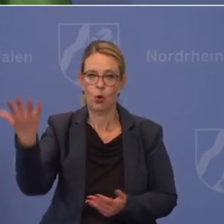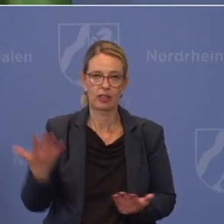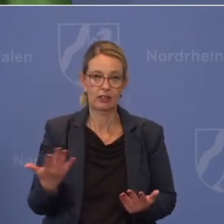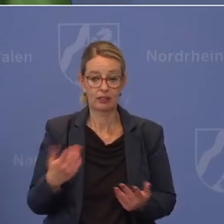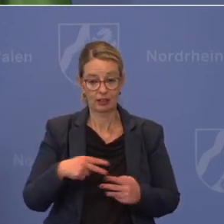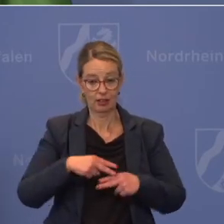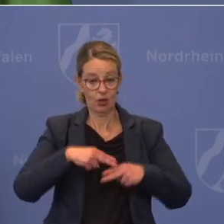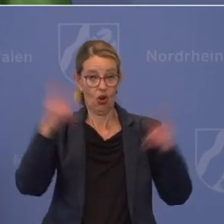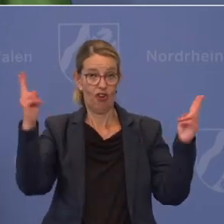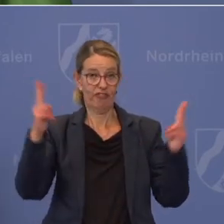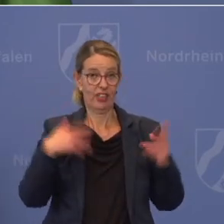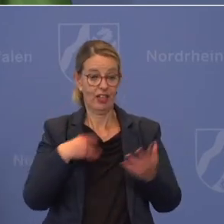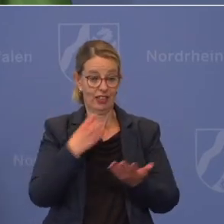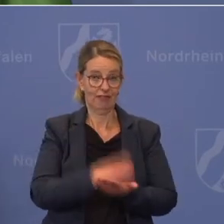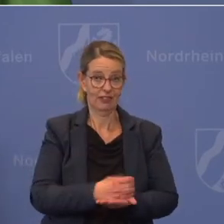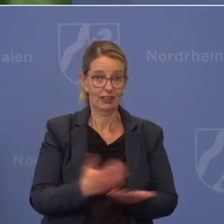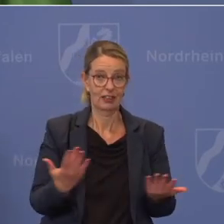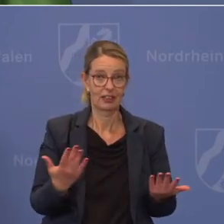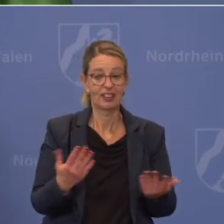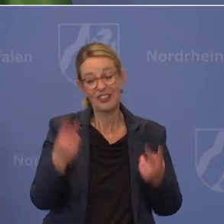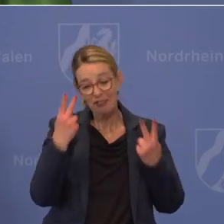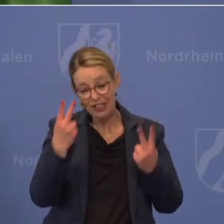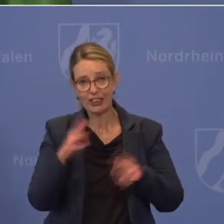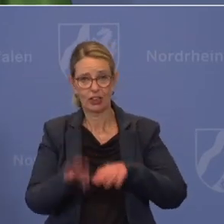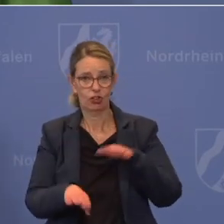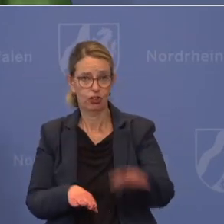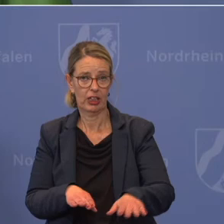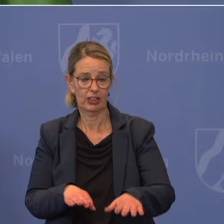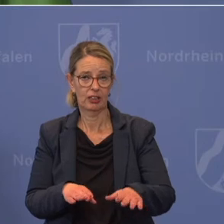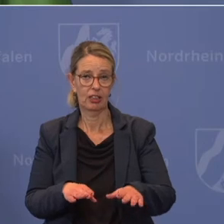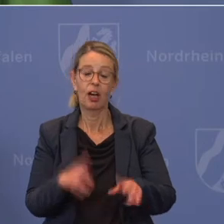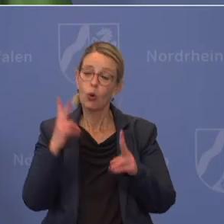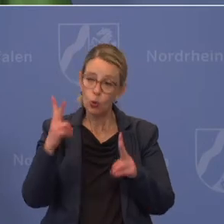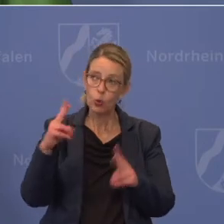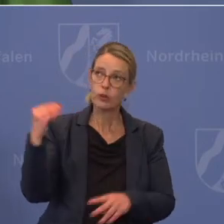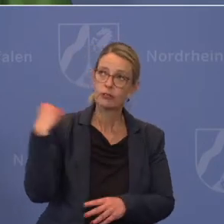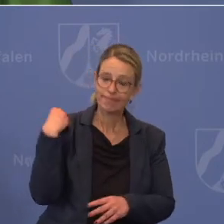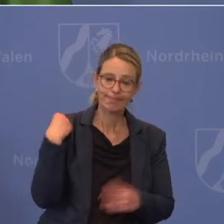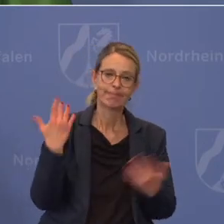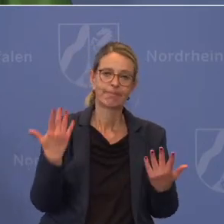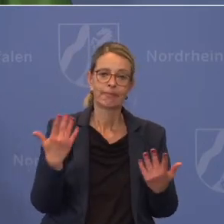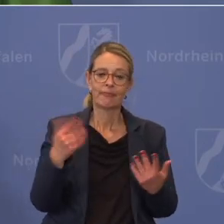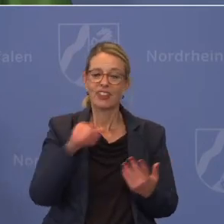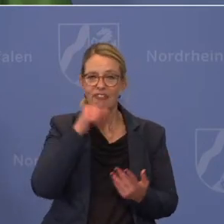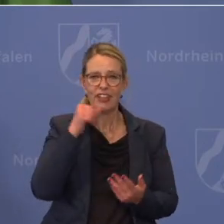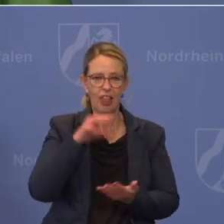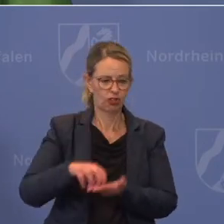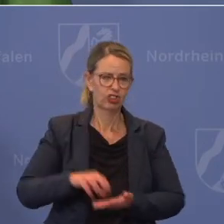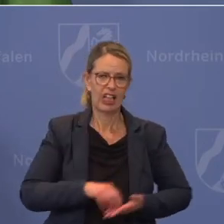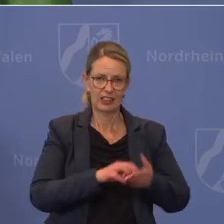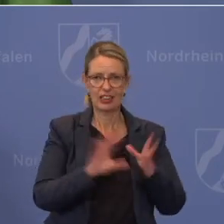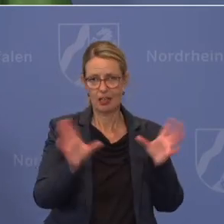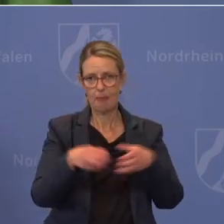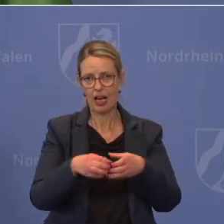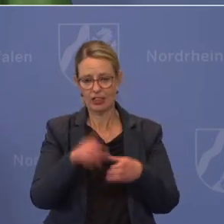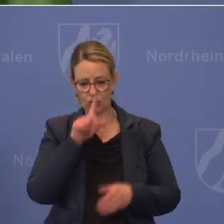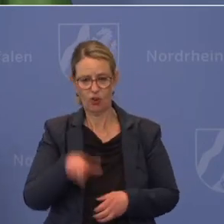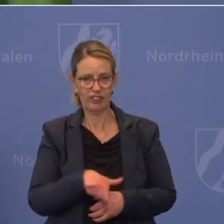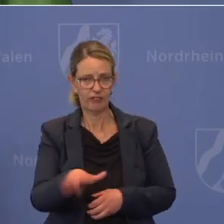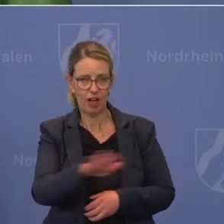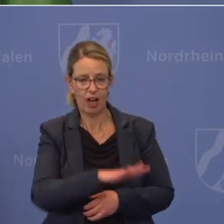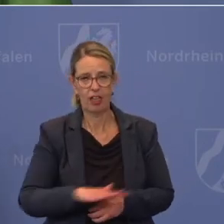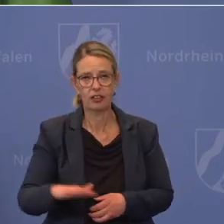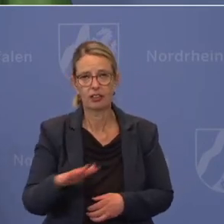öffentliche Investor. Da ist ein richtiger Schritt und eine gute Nachricht, gerade für viele Städte und Gemeinden in